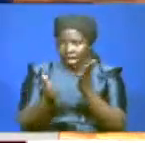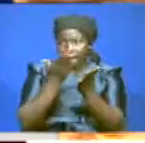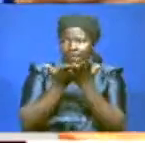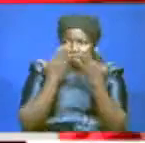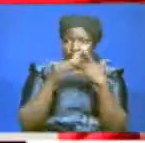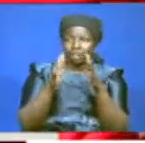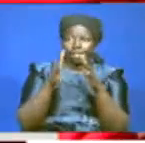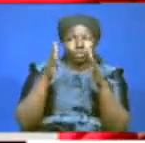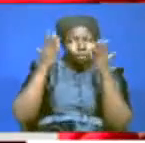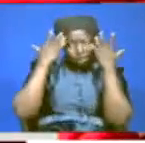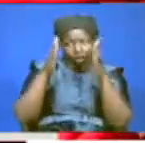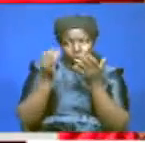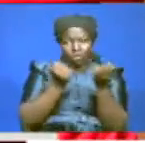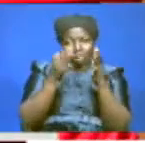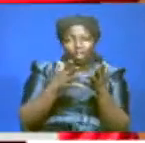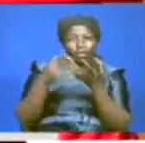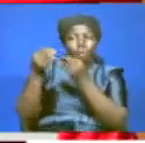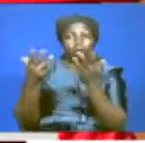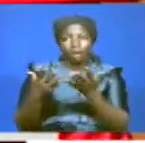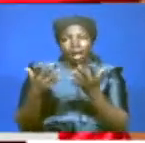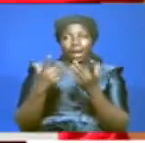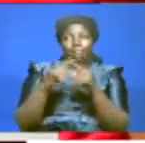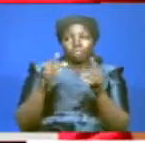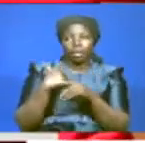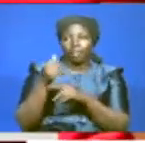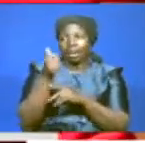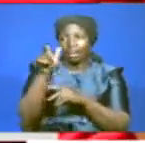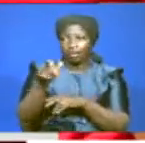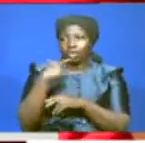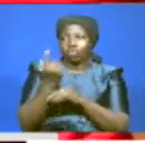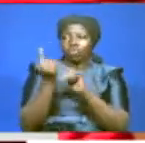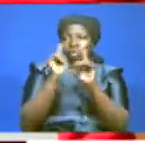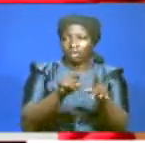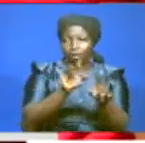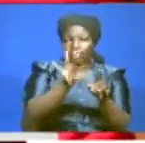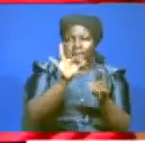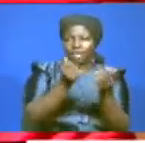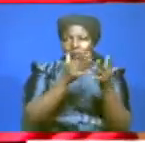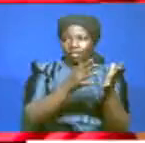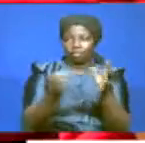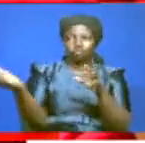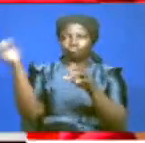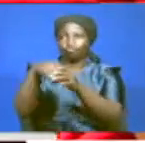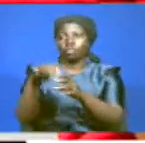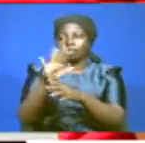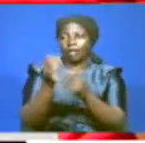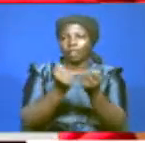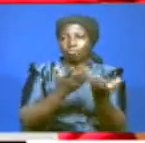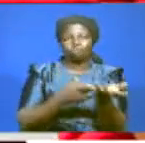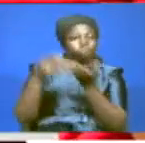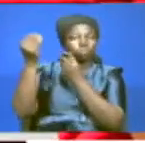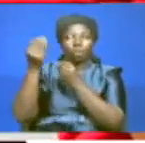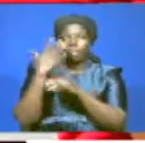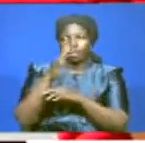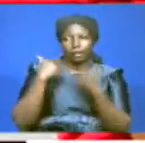driver alienda pande gani, lakini iko mtu alikuja akamchukua akamweka kwa gari yake na wakaenda naye. Mimi mwenyewe nahofia